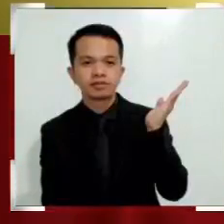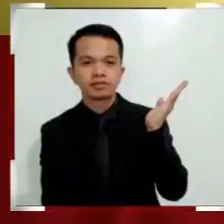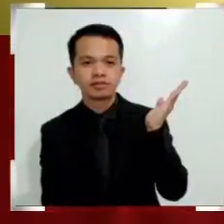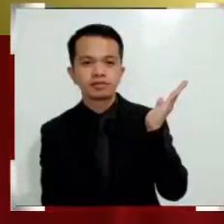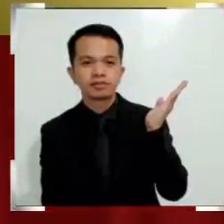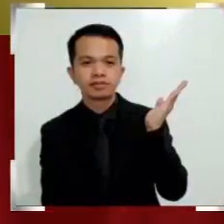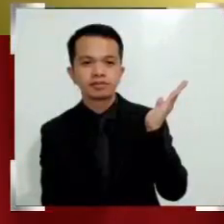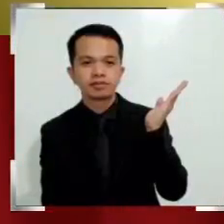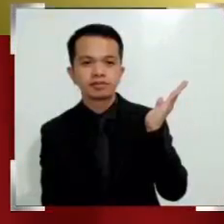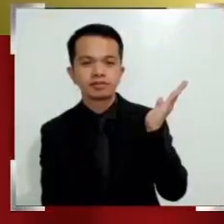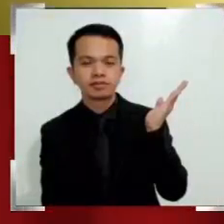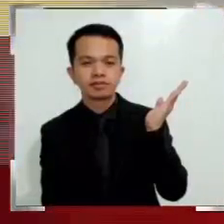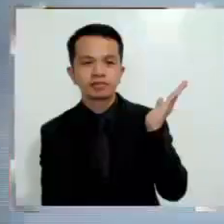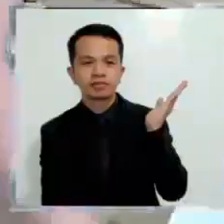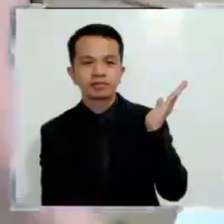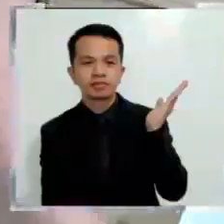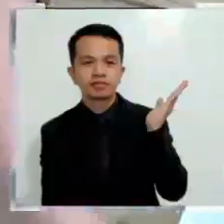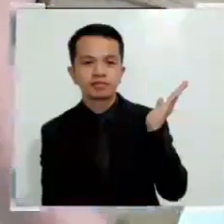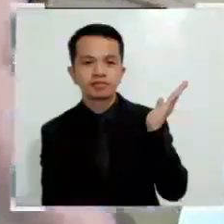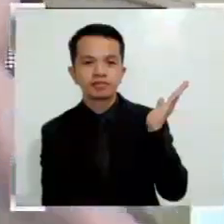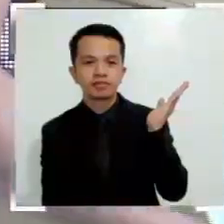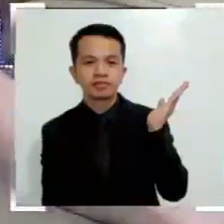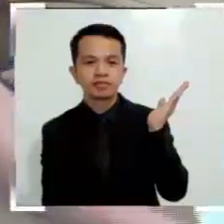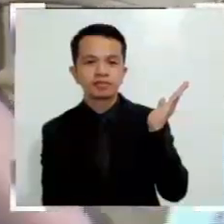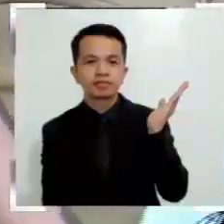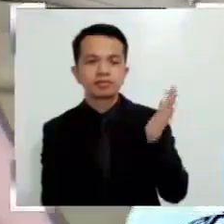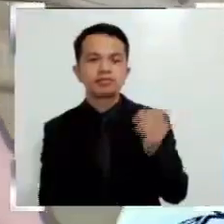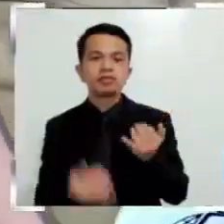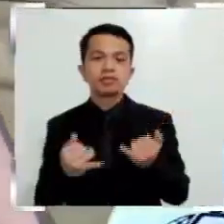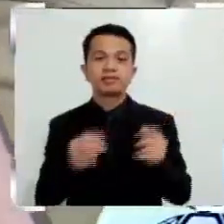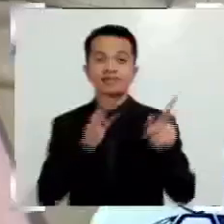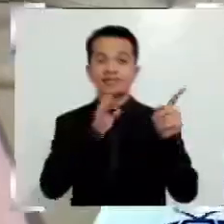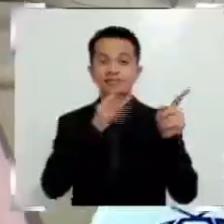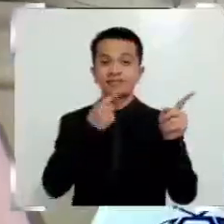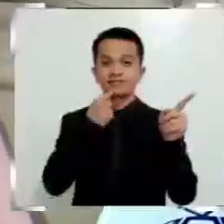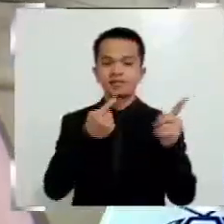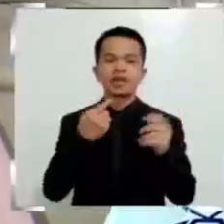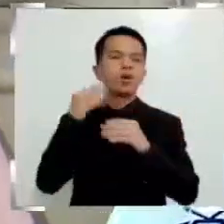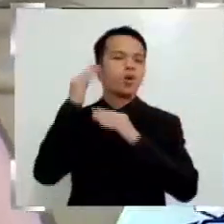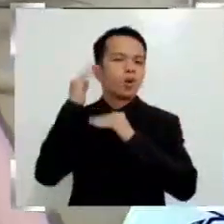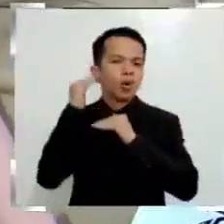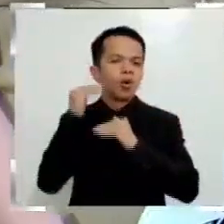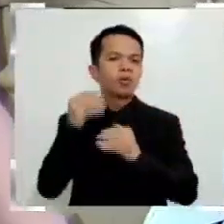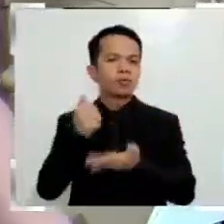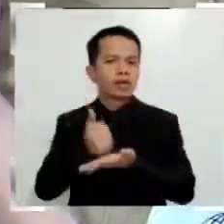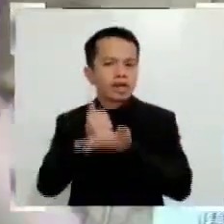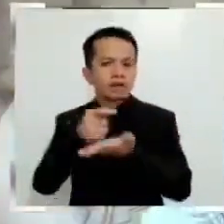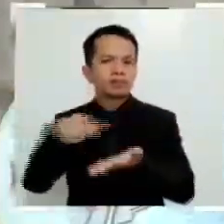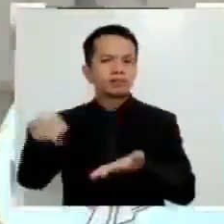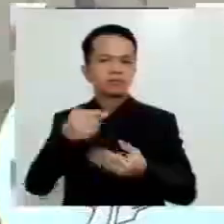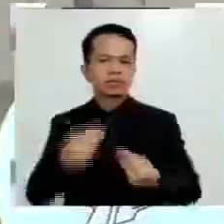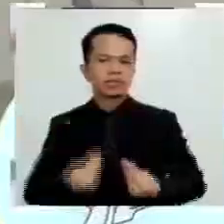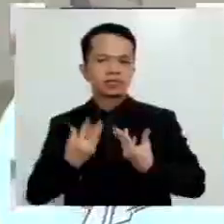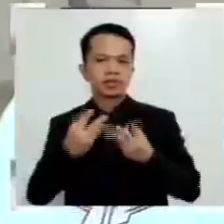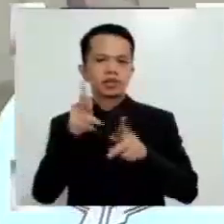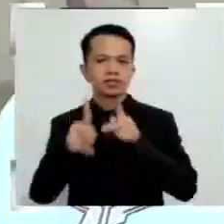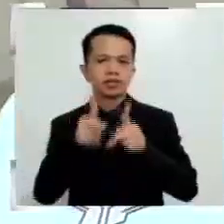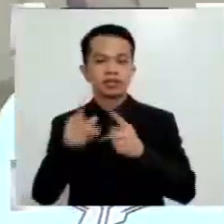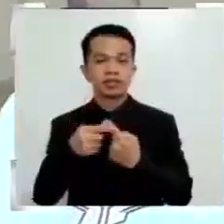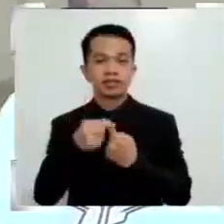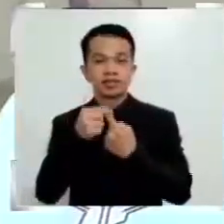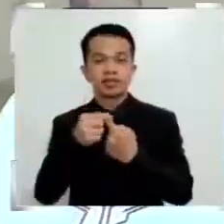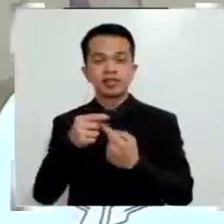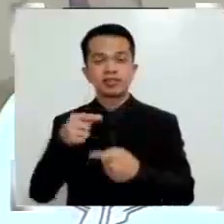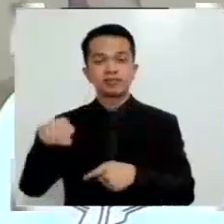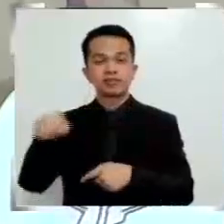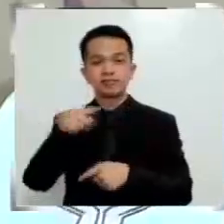at Bea Alonso. I hope na maka-inspire pa po ako sa maraming tao, lalo po sa youth. And it feels so good po that through